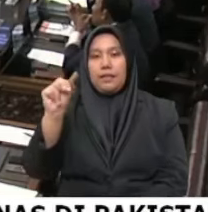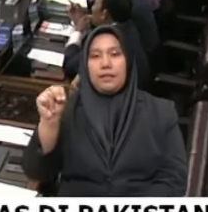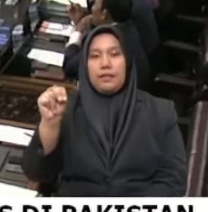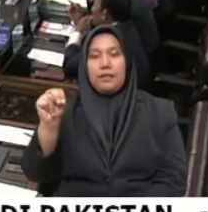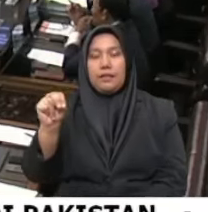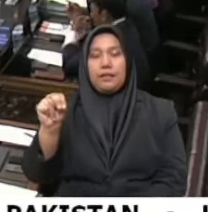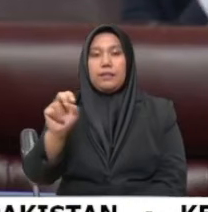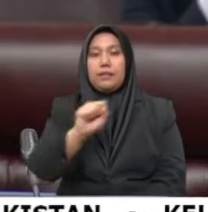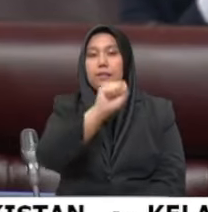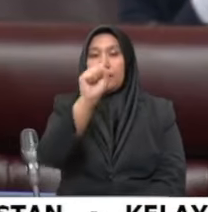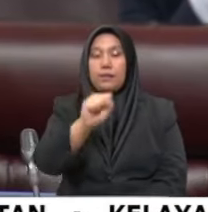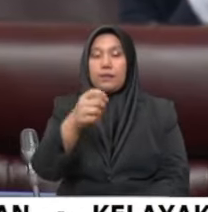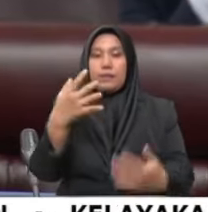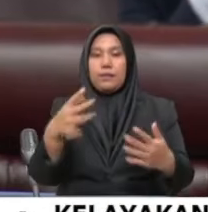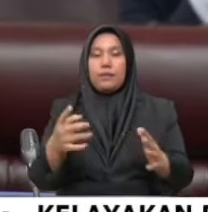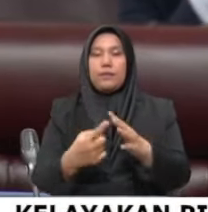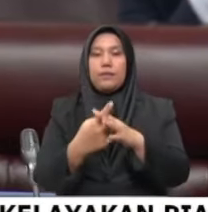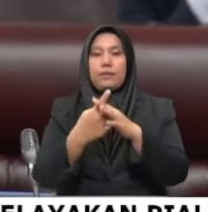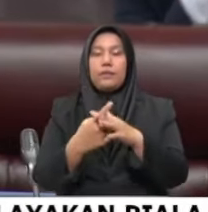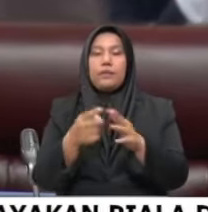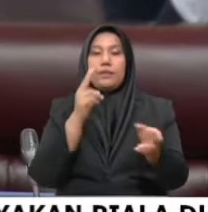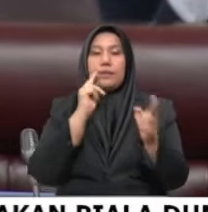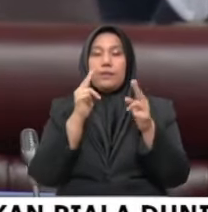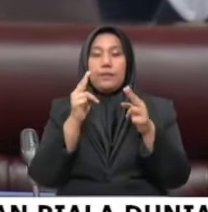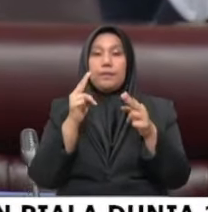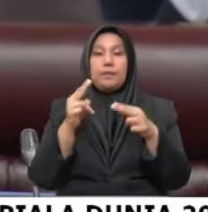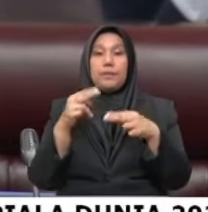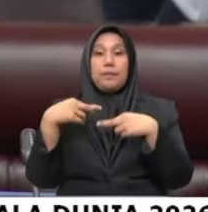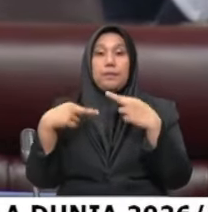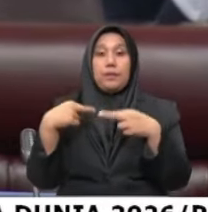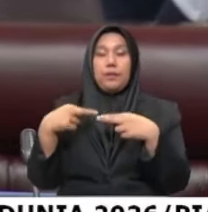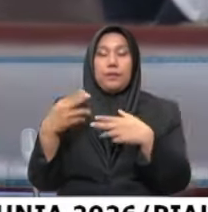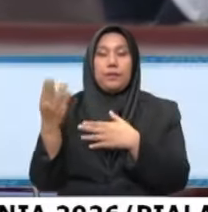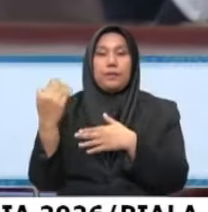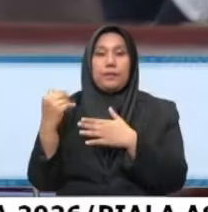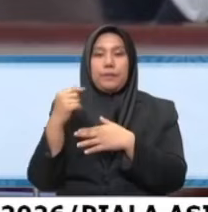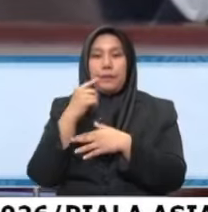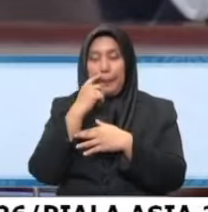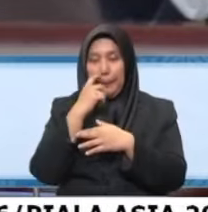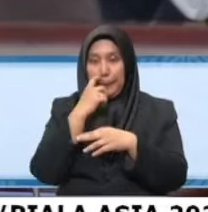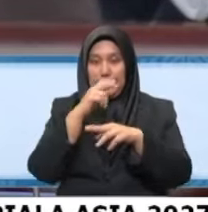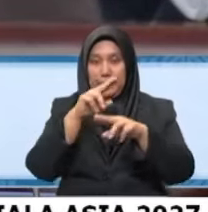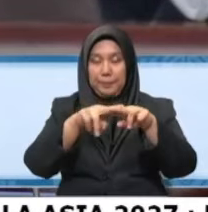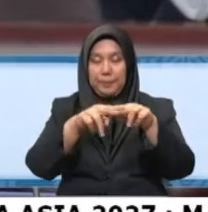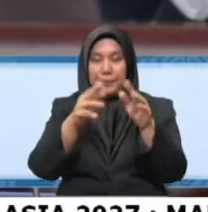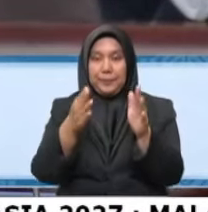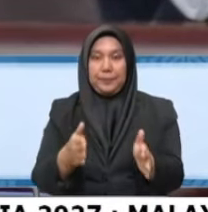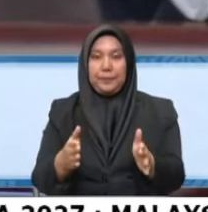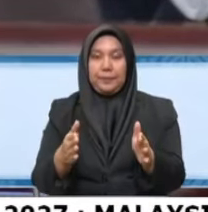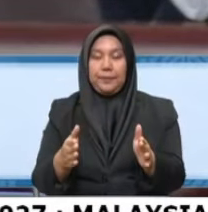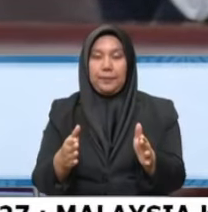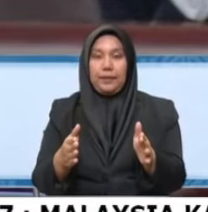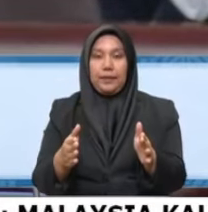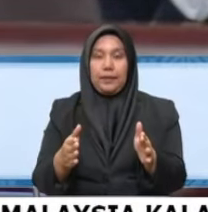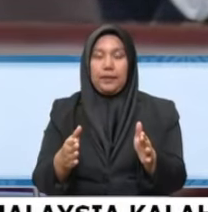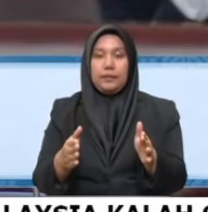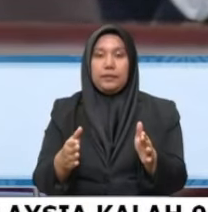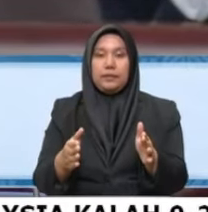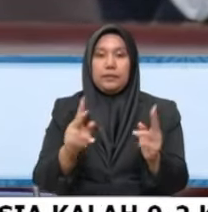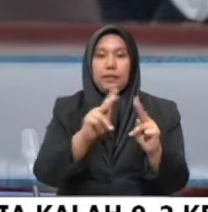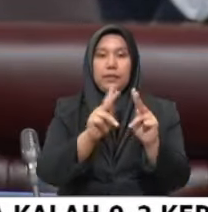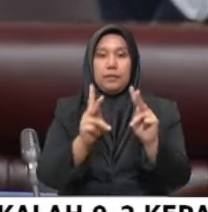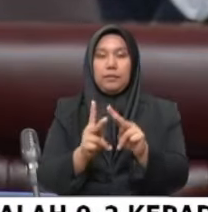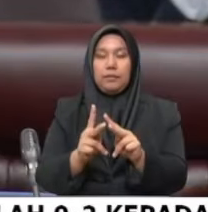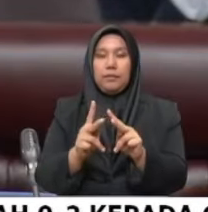pernah berbangkit di dalam ucapan penggulungan beliau. Penduduk di kampung Data Kakus ataupun